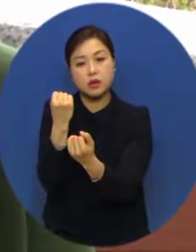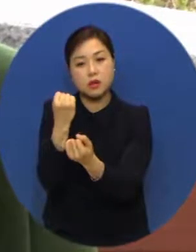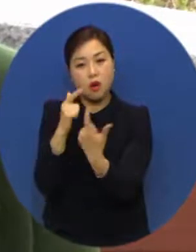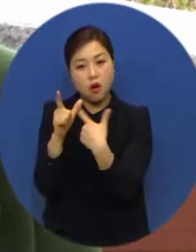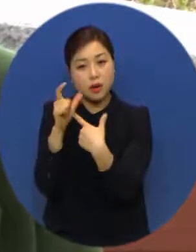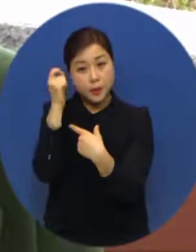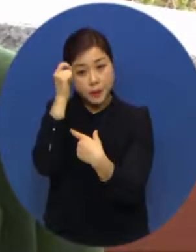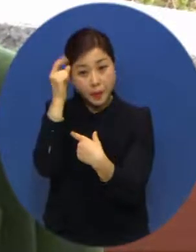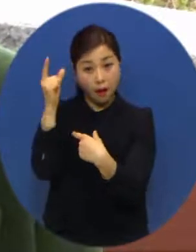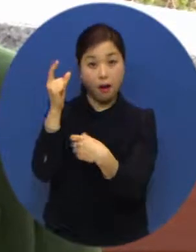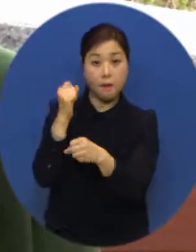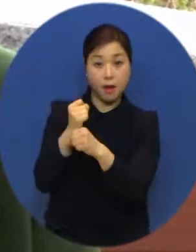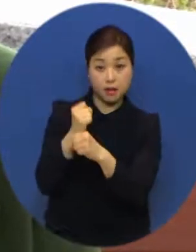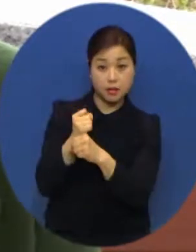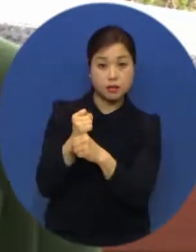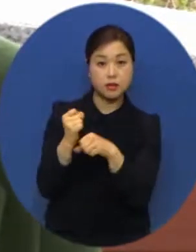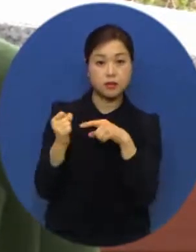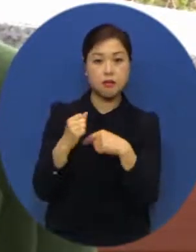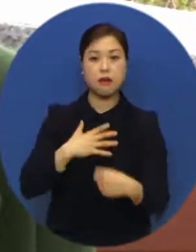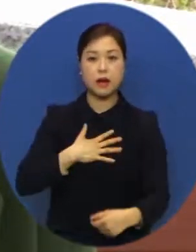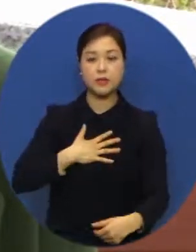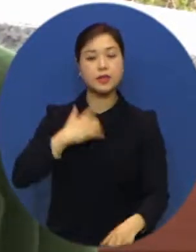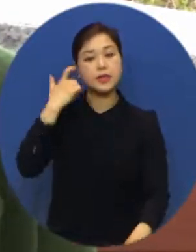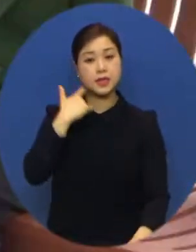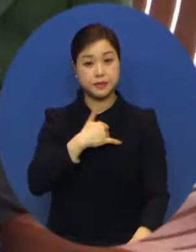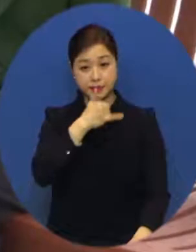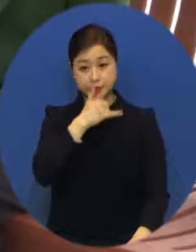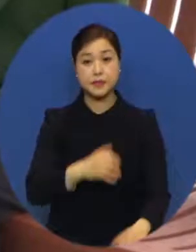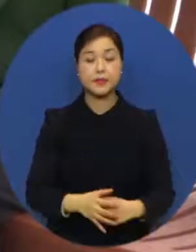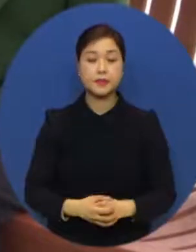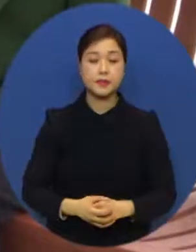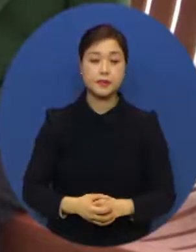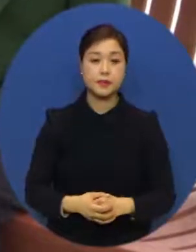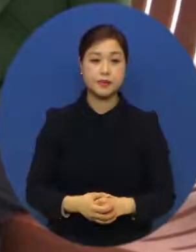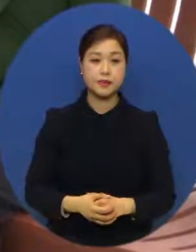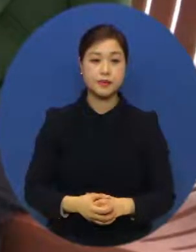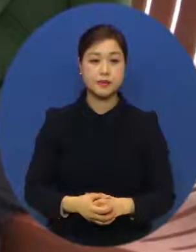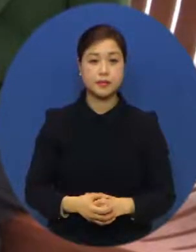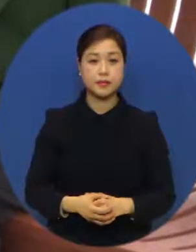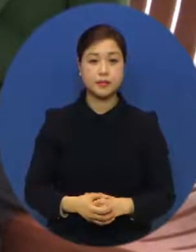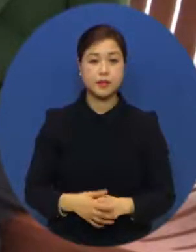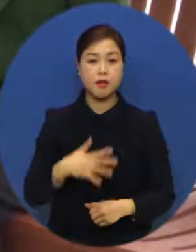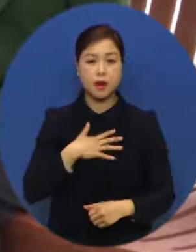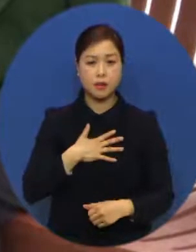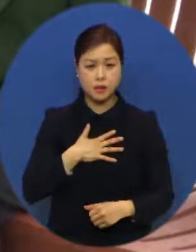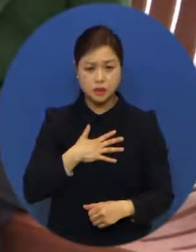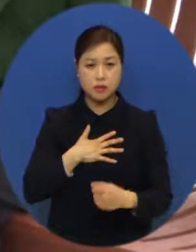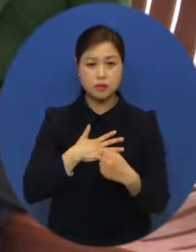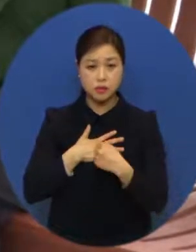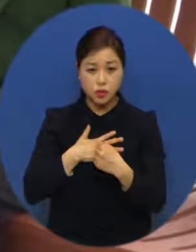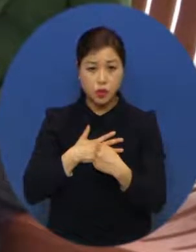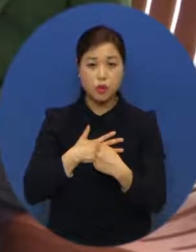더 창조적인 감성들이 있는 것 같습니다. 그래서 그런 감성으로